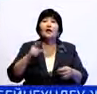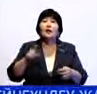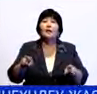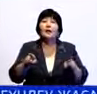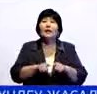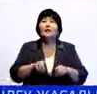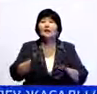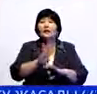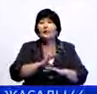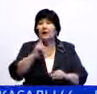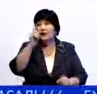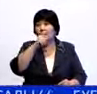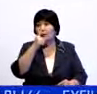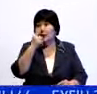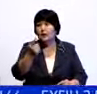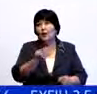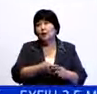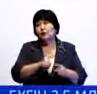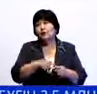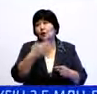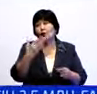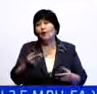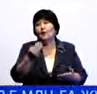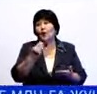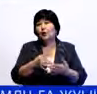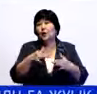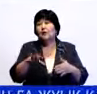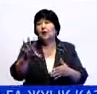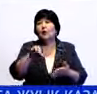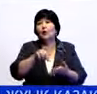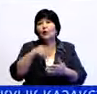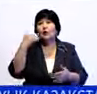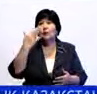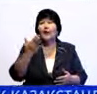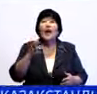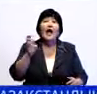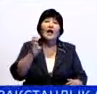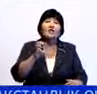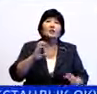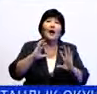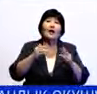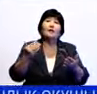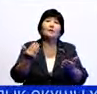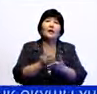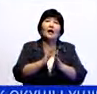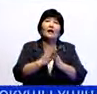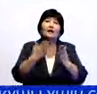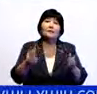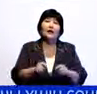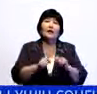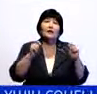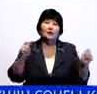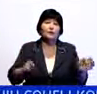қош айтысқанына бір жыл болды. Сондықтан оның ұлағатты ісін үлгету мақсатында Әшімхан әлемі атты жаңа жинақ жарық көріп